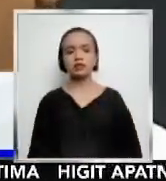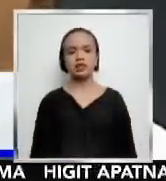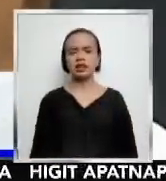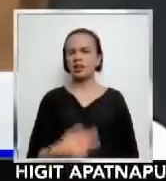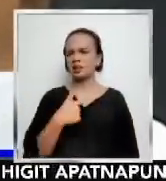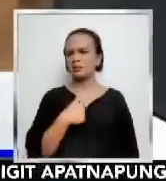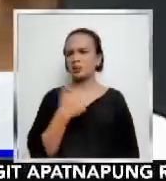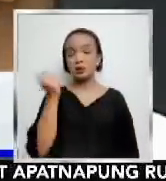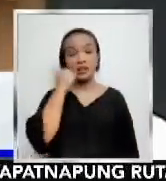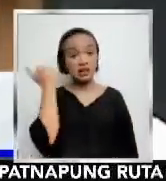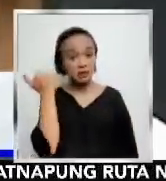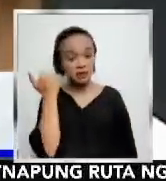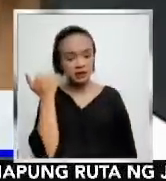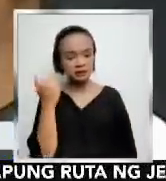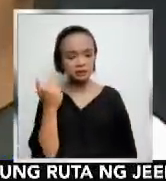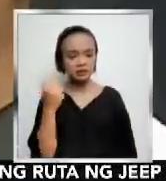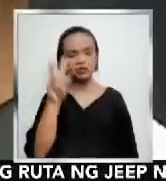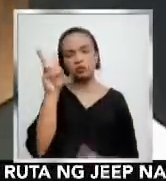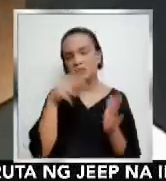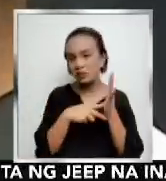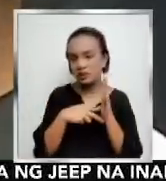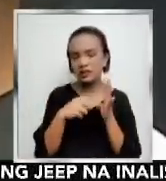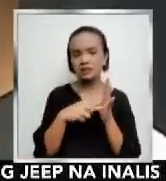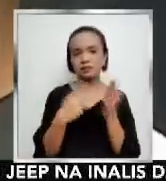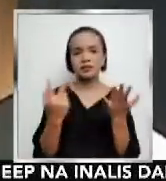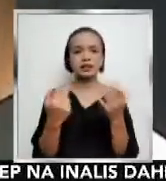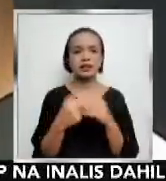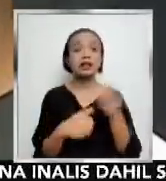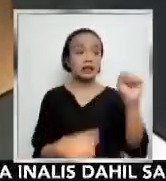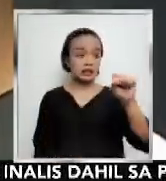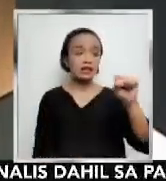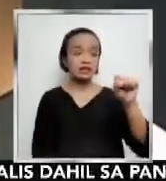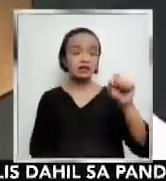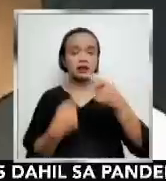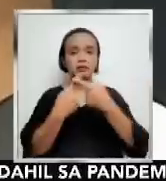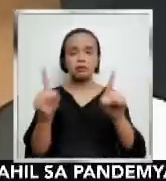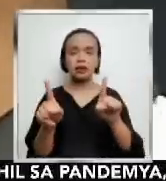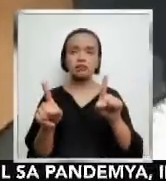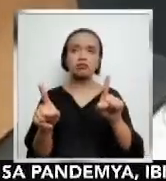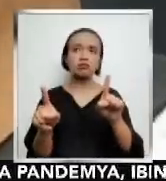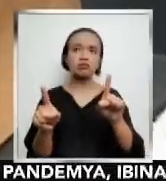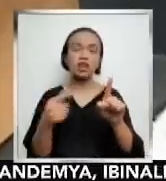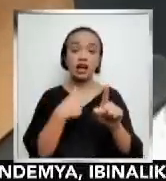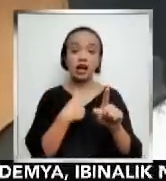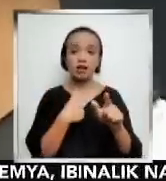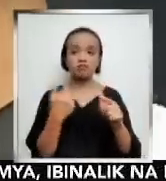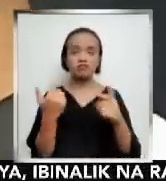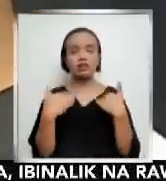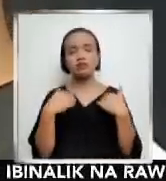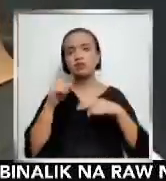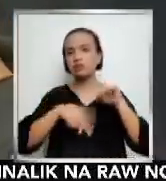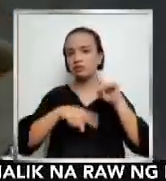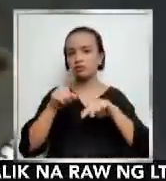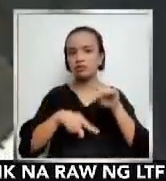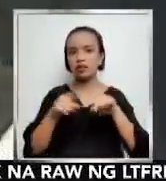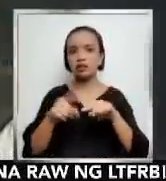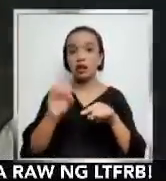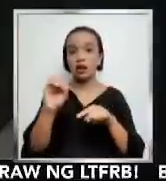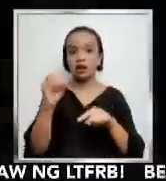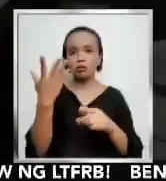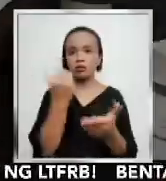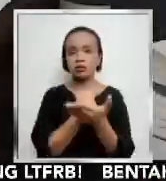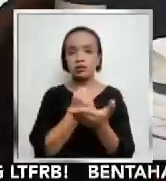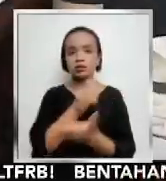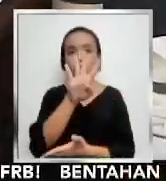iba around 2,000. Pero meron akong kaibigan, halos kumita siya ng 4 to 6,000 a